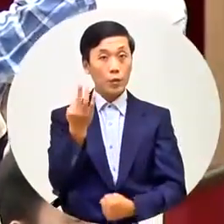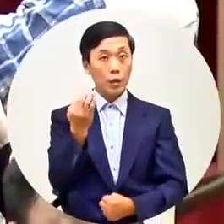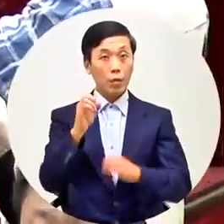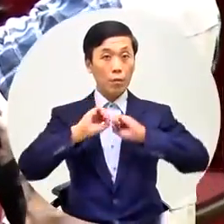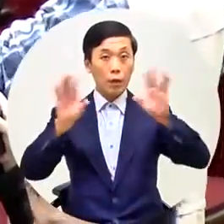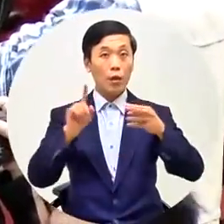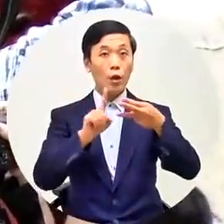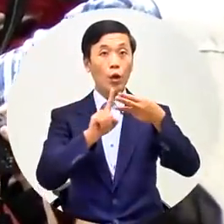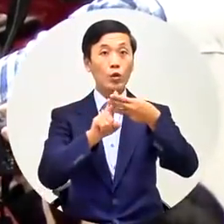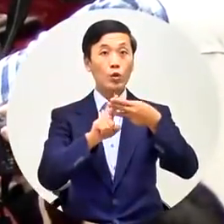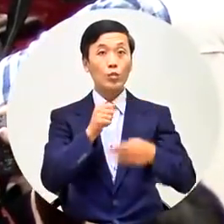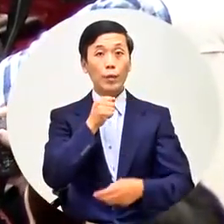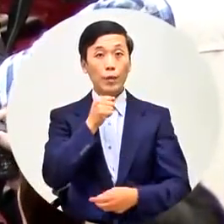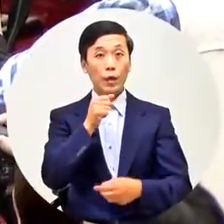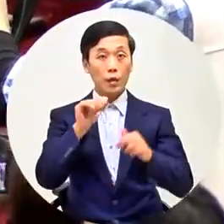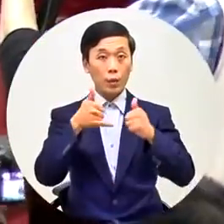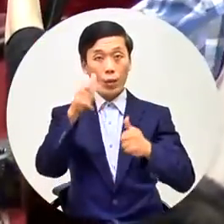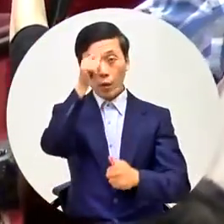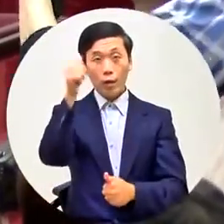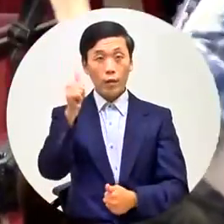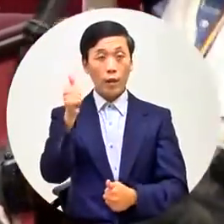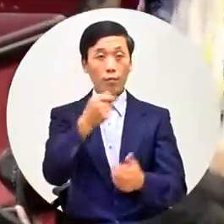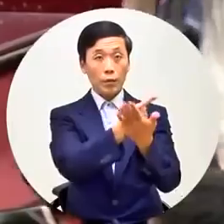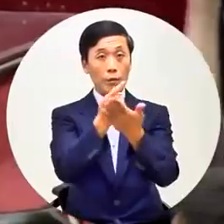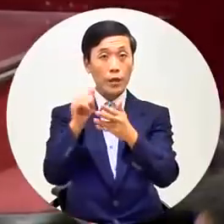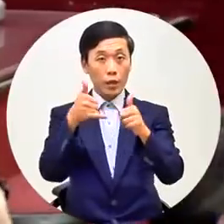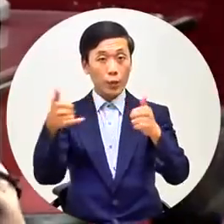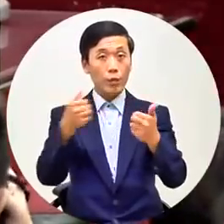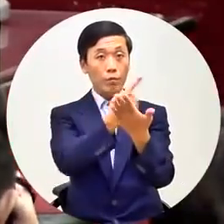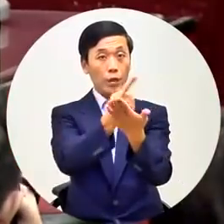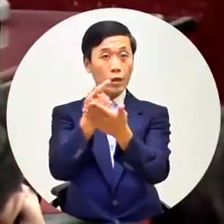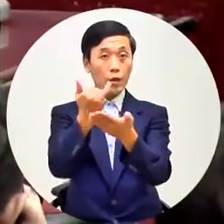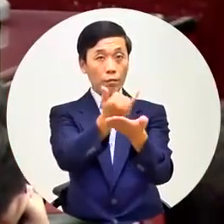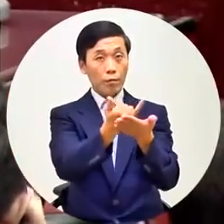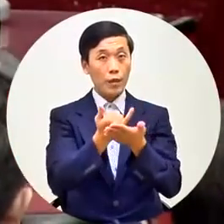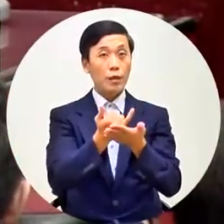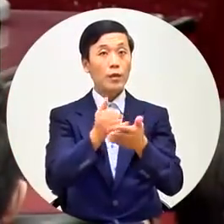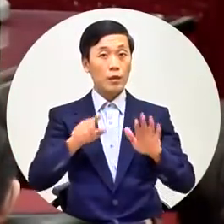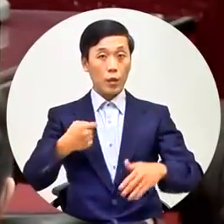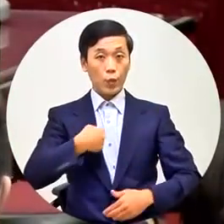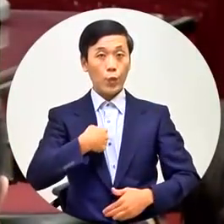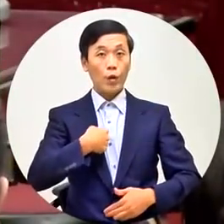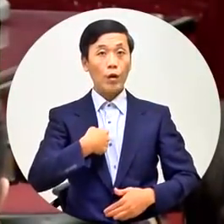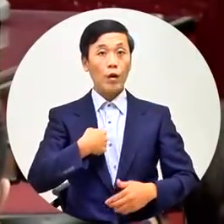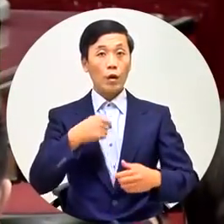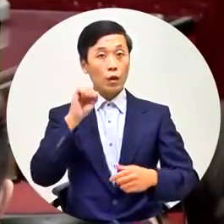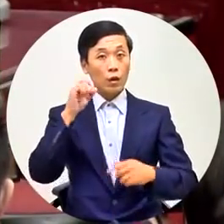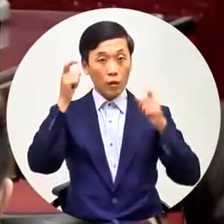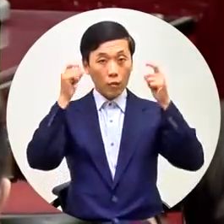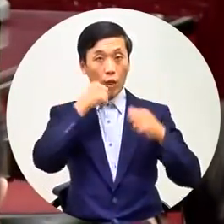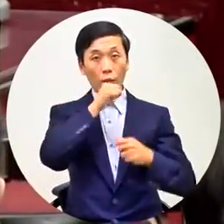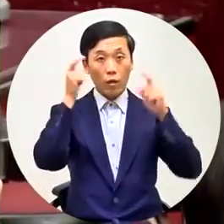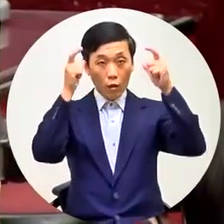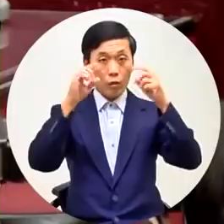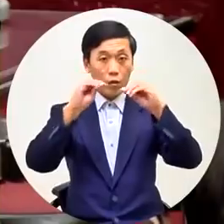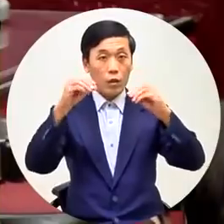位议员，各位贵宾，现在本人以台湾高雄地方法院法官兼院长